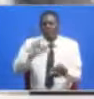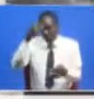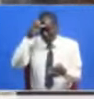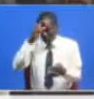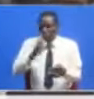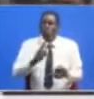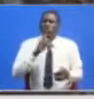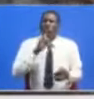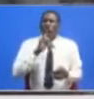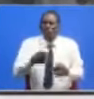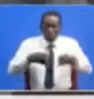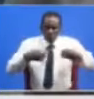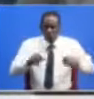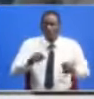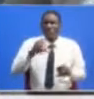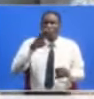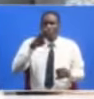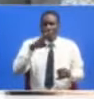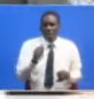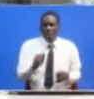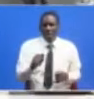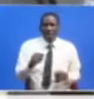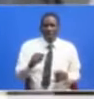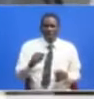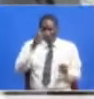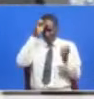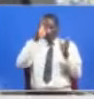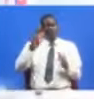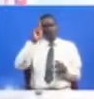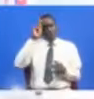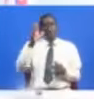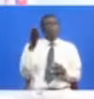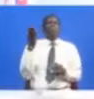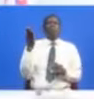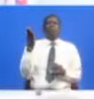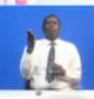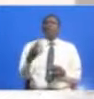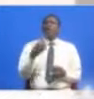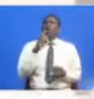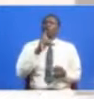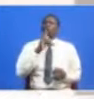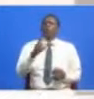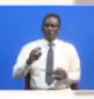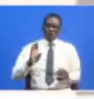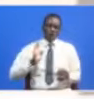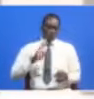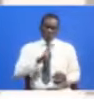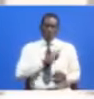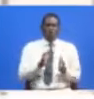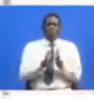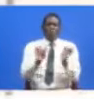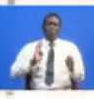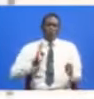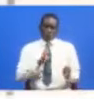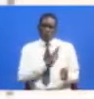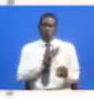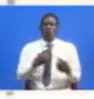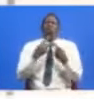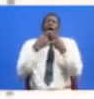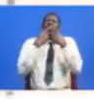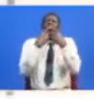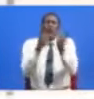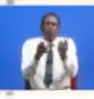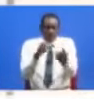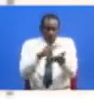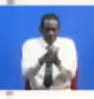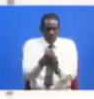haijatekeleza. Gavana Kimani wa Matangi ameagiza bodi ya utumishi wa umma ya kaunti kutangaza wazi nafasi za kazi kama vile